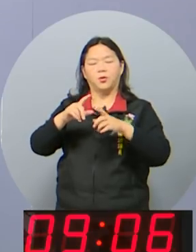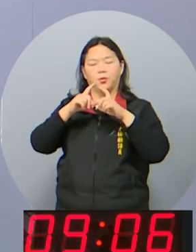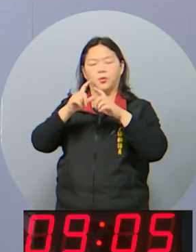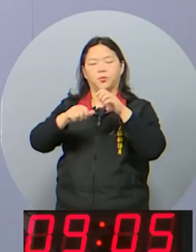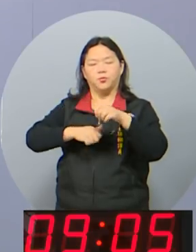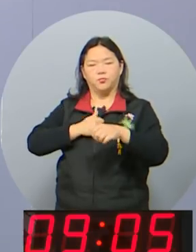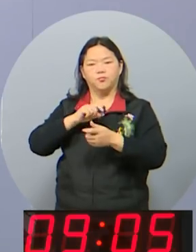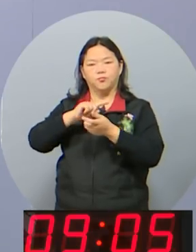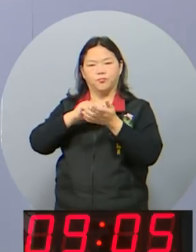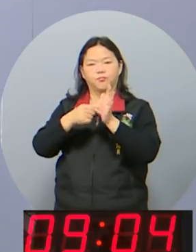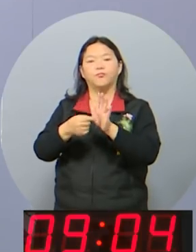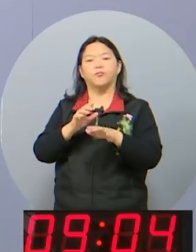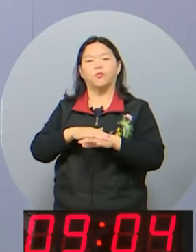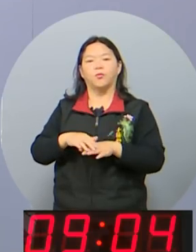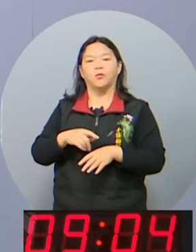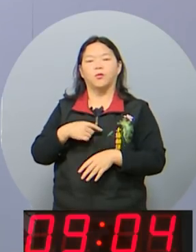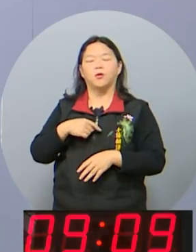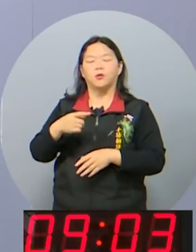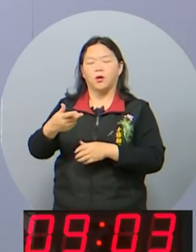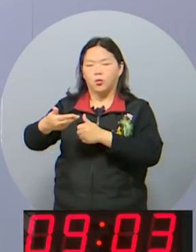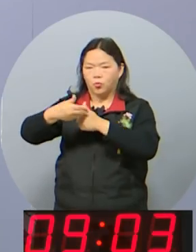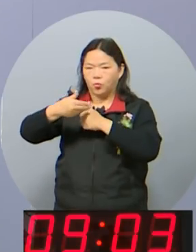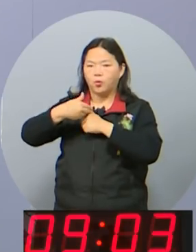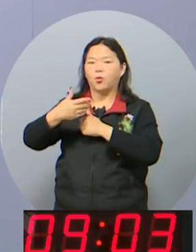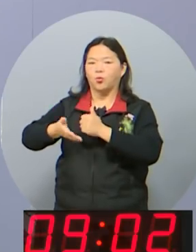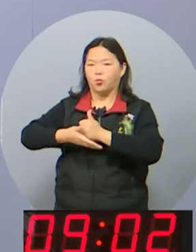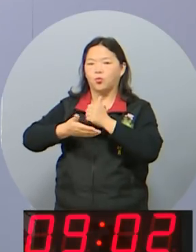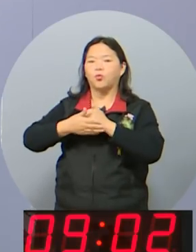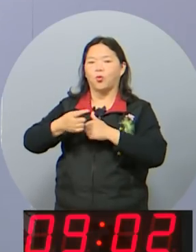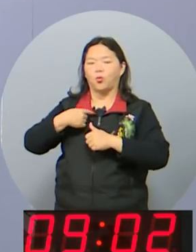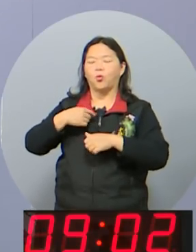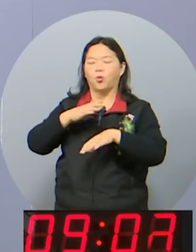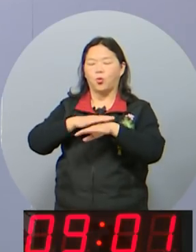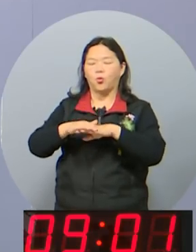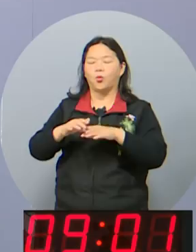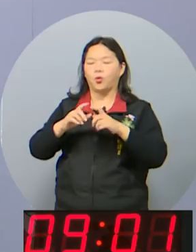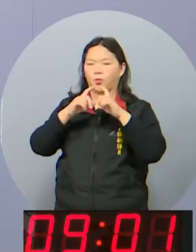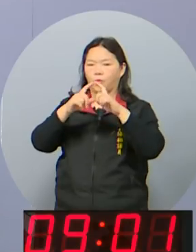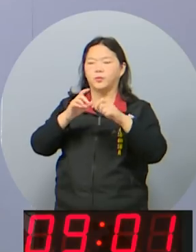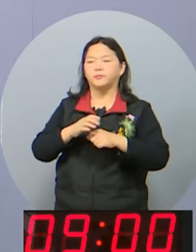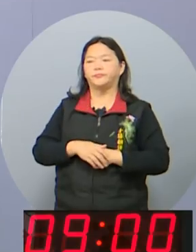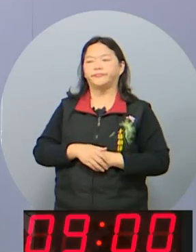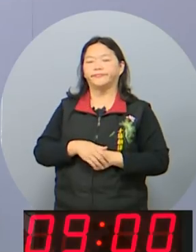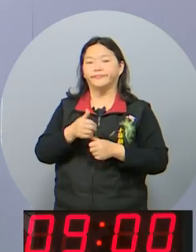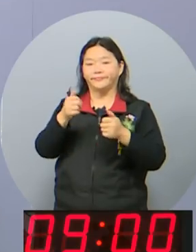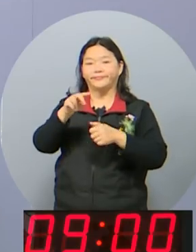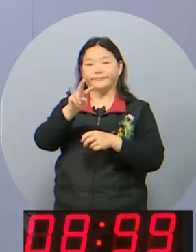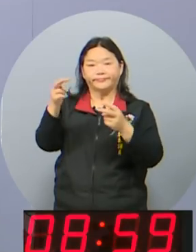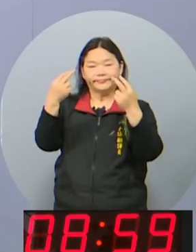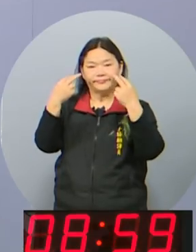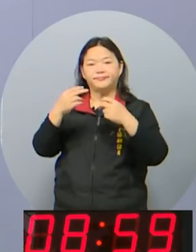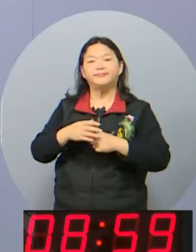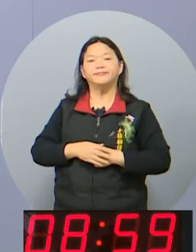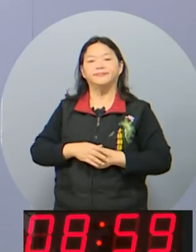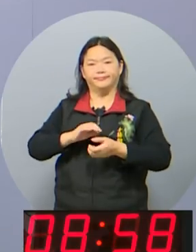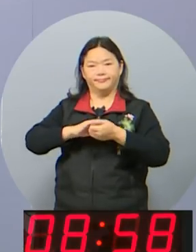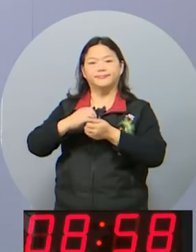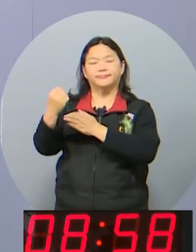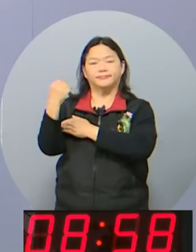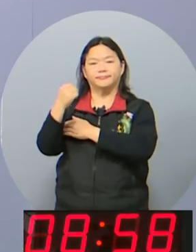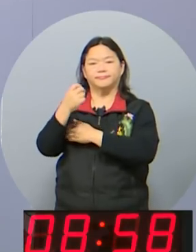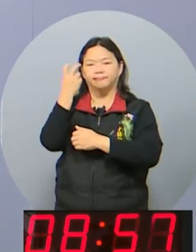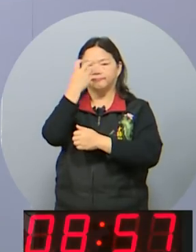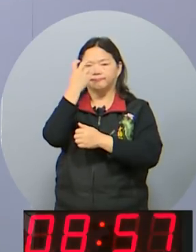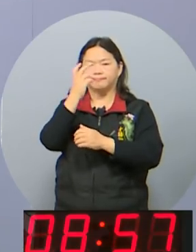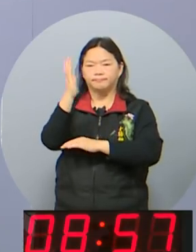我不能辜负大家对我的栽培跟鼓励。那感谢大家的收看，那我一定会努力的监督政